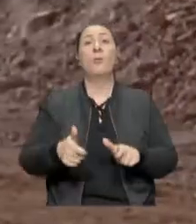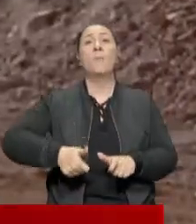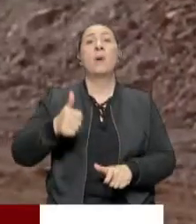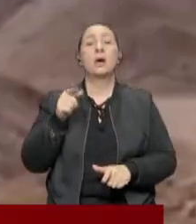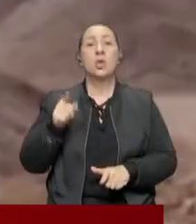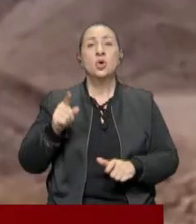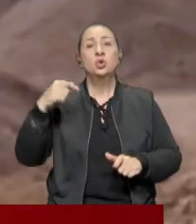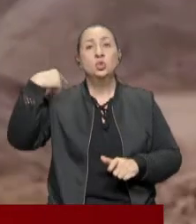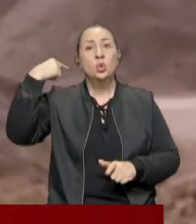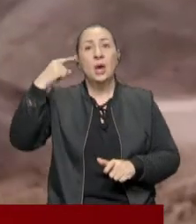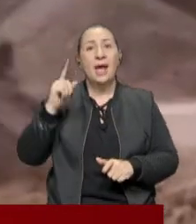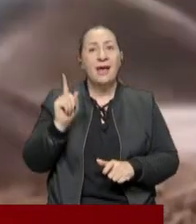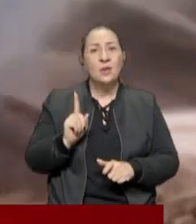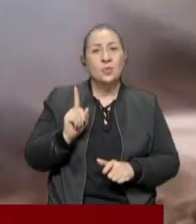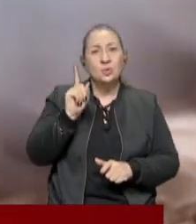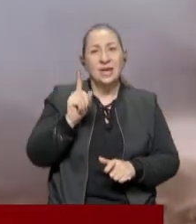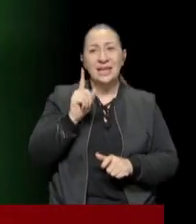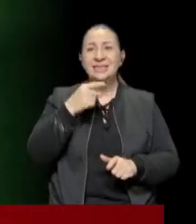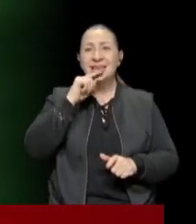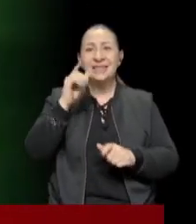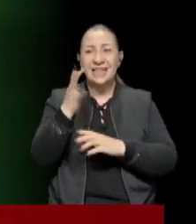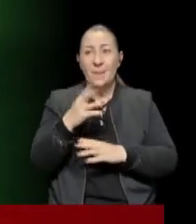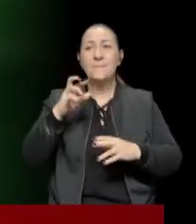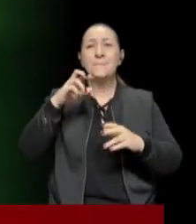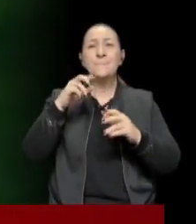Bakanlığı Suriye'nin kuzeyinde Zeytindalı ve Barış